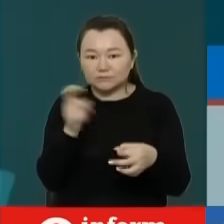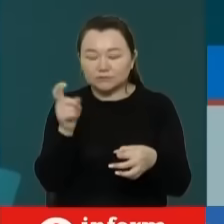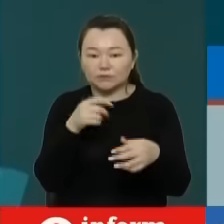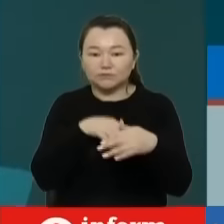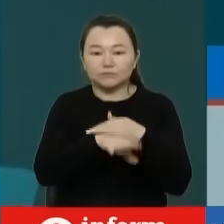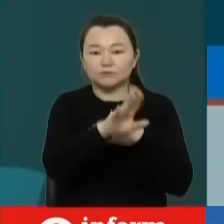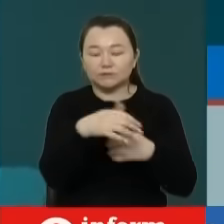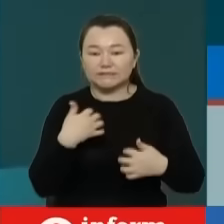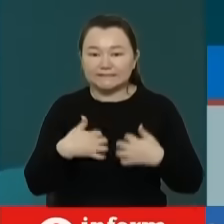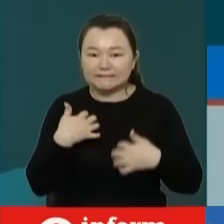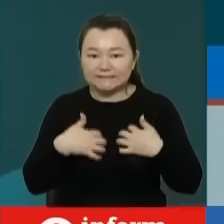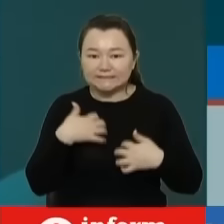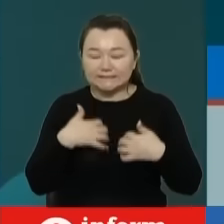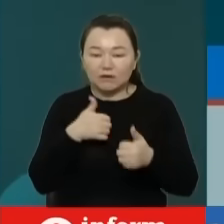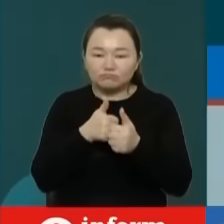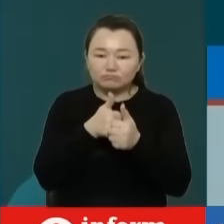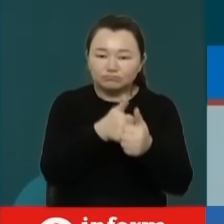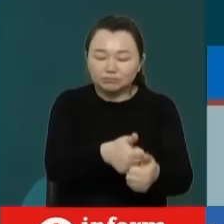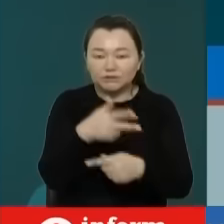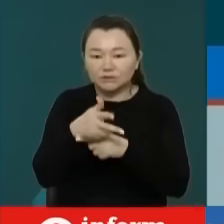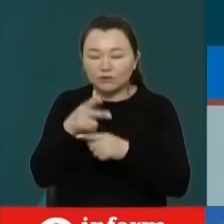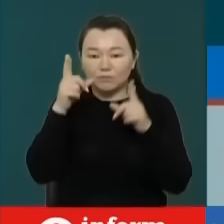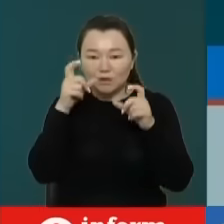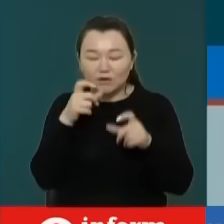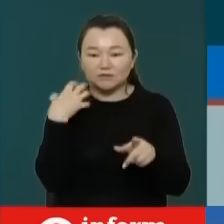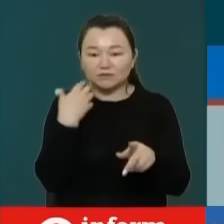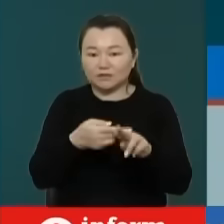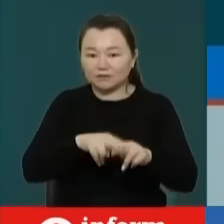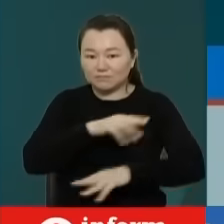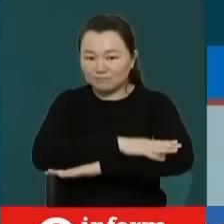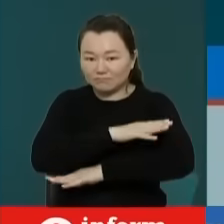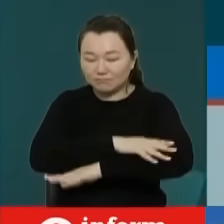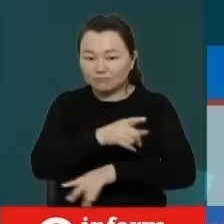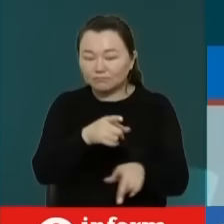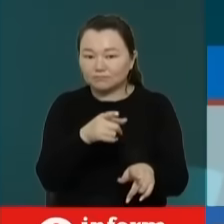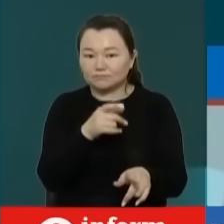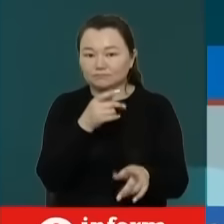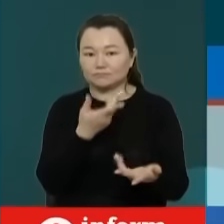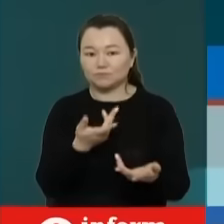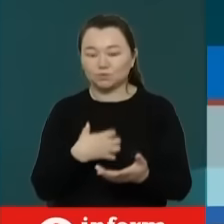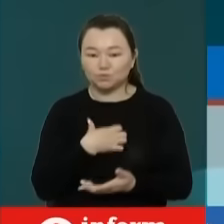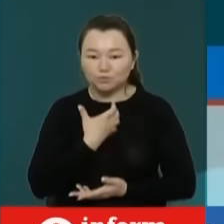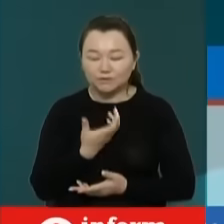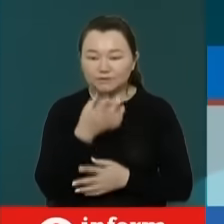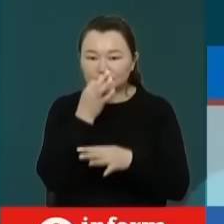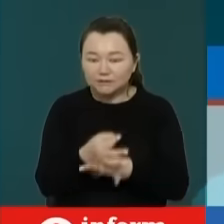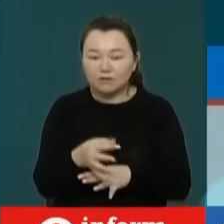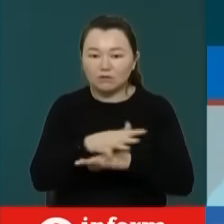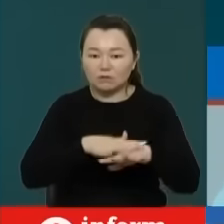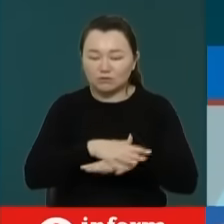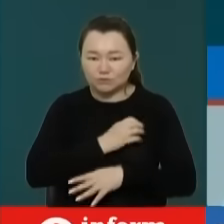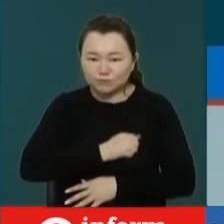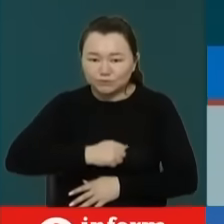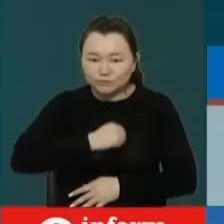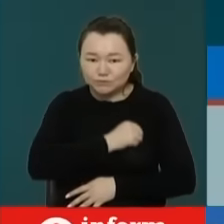шығуға асығады. Соңынан қалмай видео түсірген блогер шенеуніктің бұл әрекетін сынға алды. Желіге таралған бейне жазба жұрттың ашуын